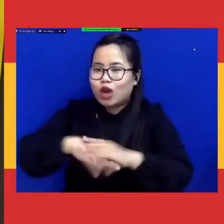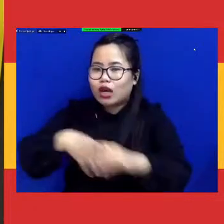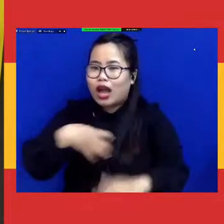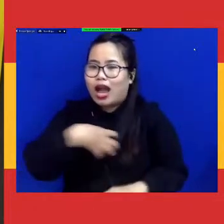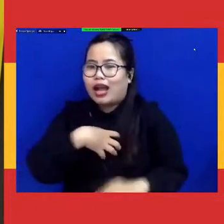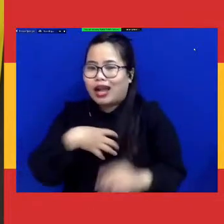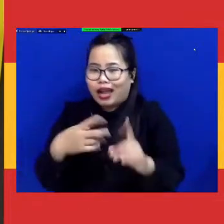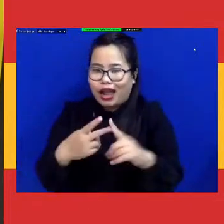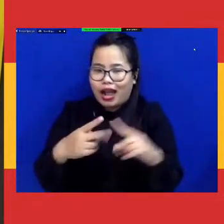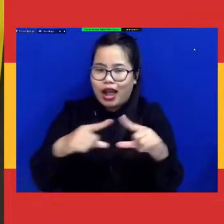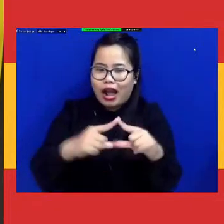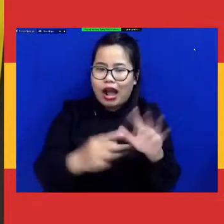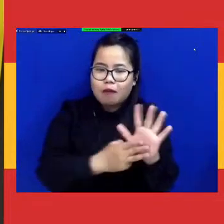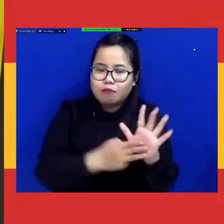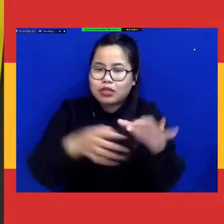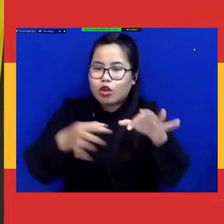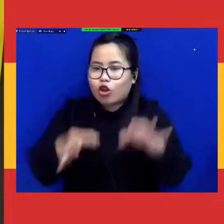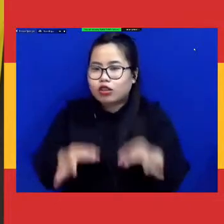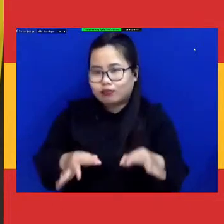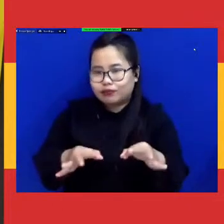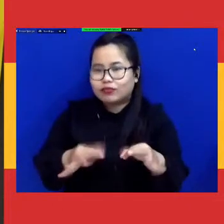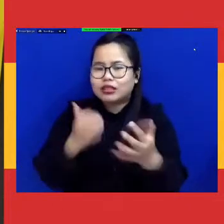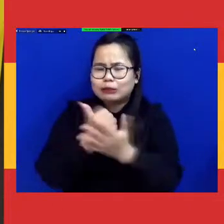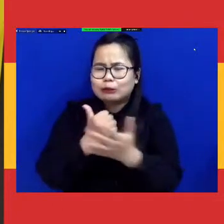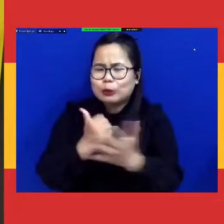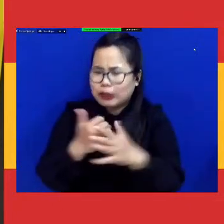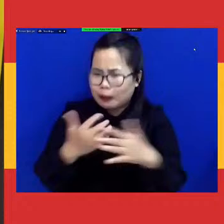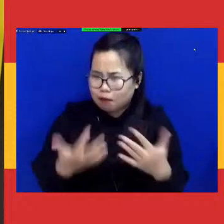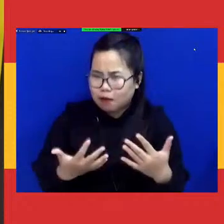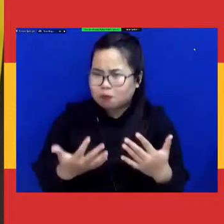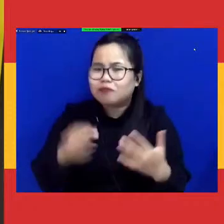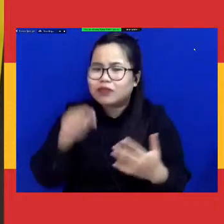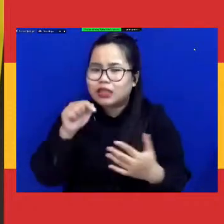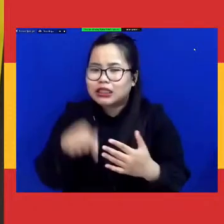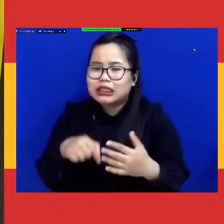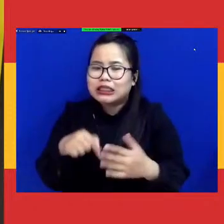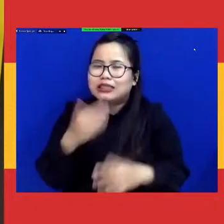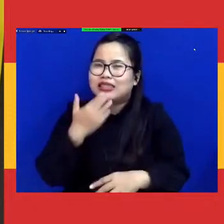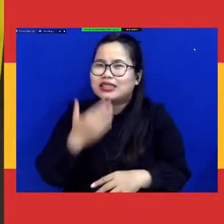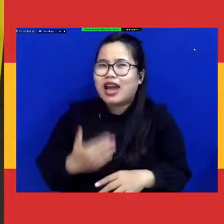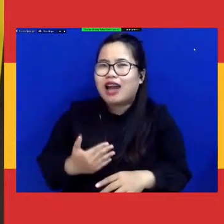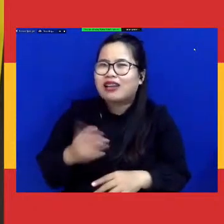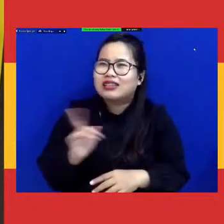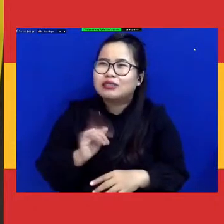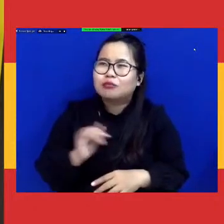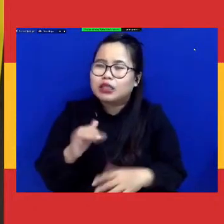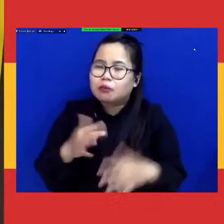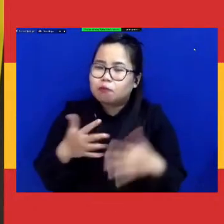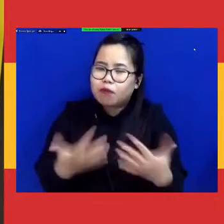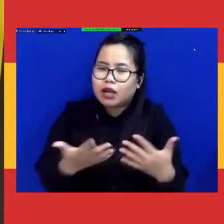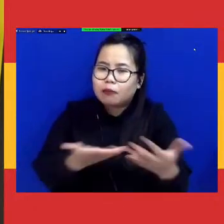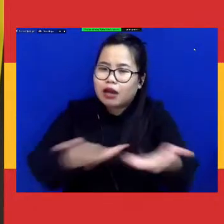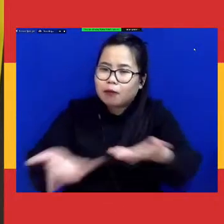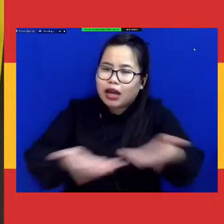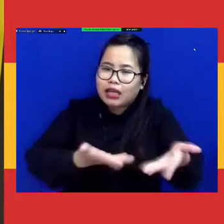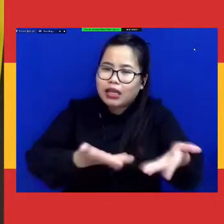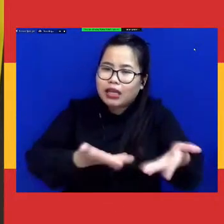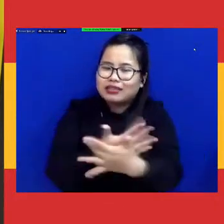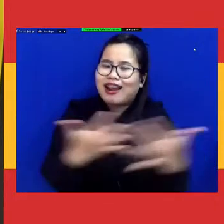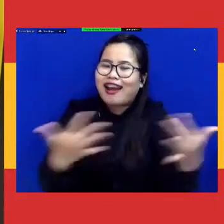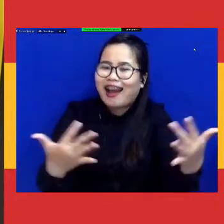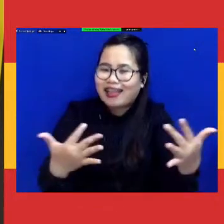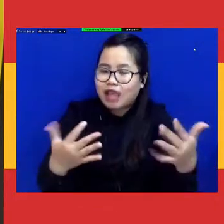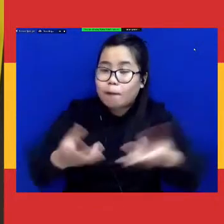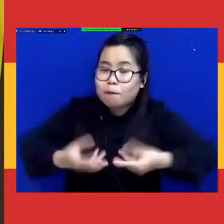asasi manusia di kota, sebenarnya adalah simpelnya bagaimana melayani masyarakatnya, memberikan